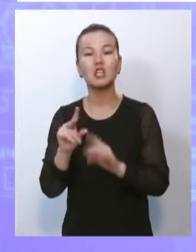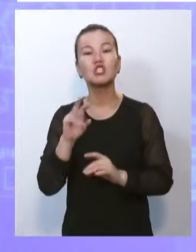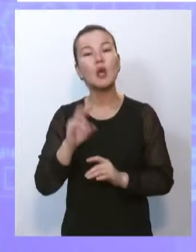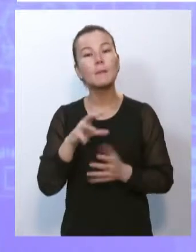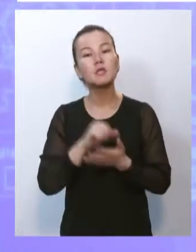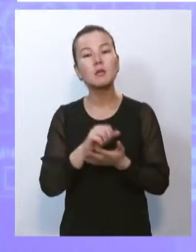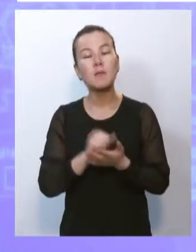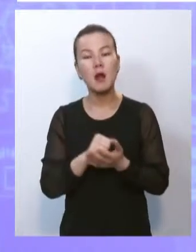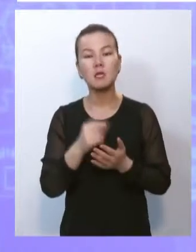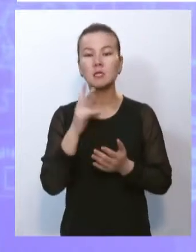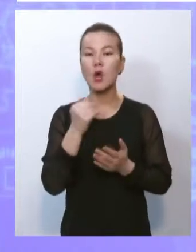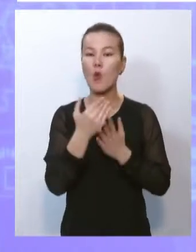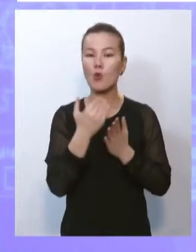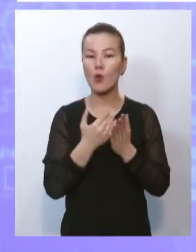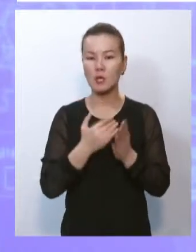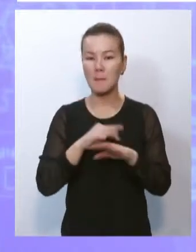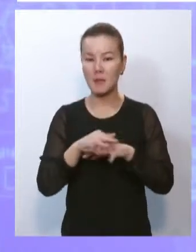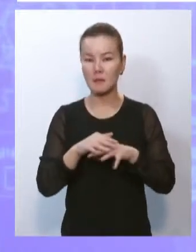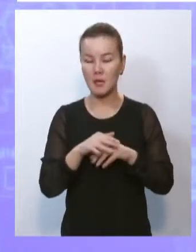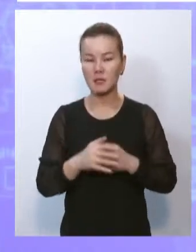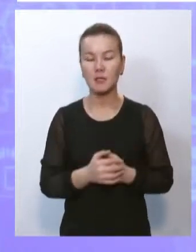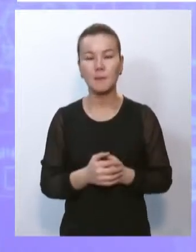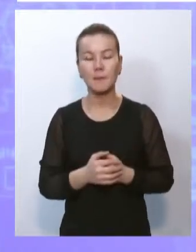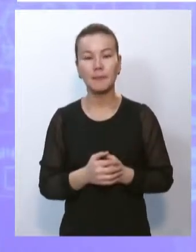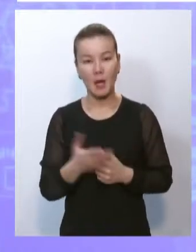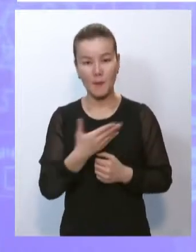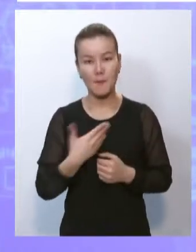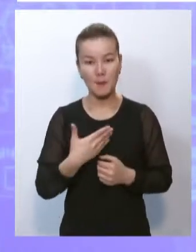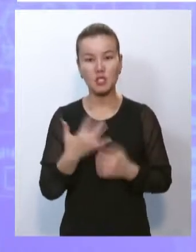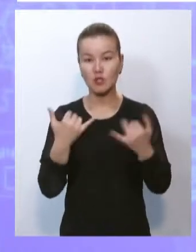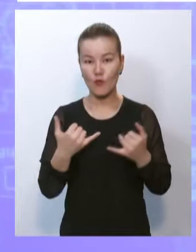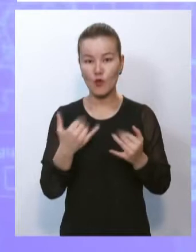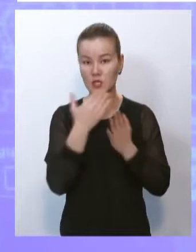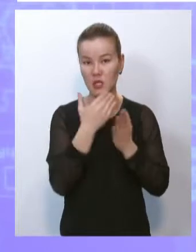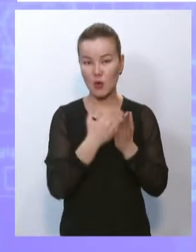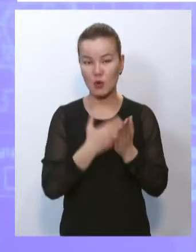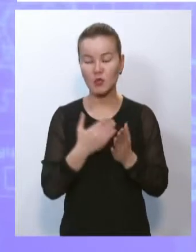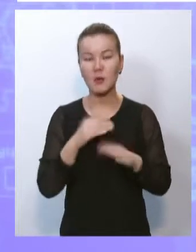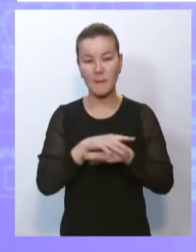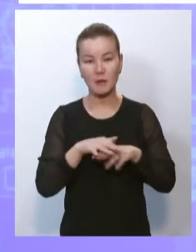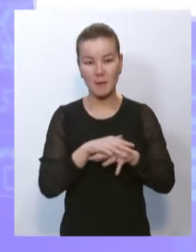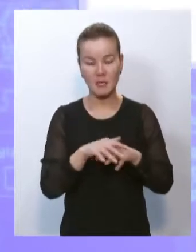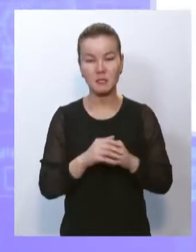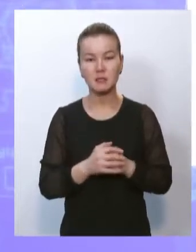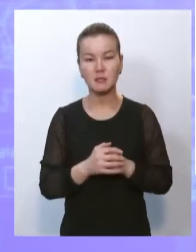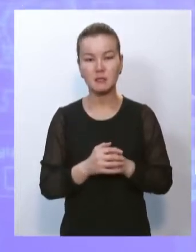уроке математики а мы сегодня на уроке математики